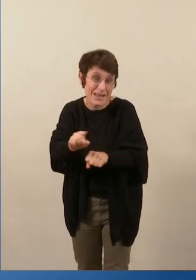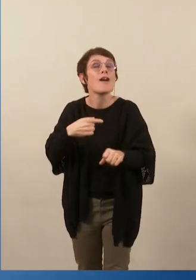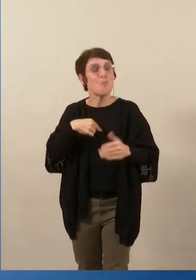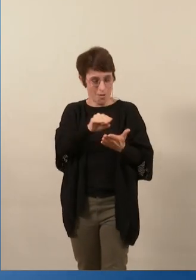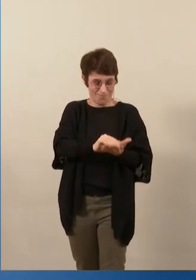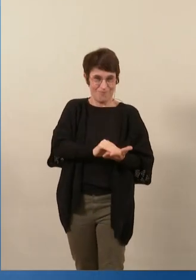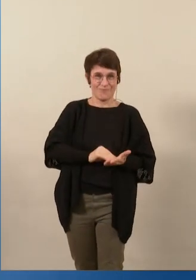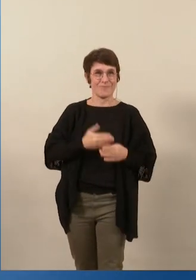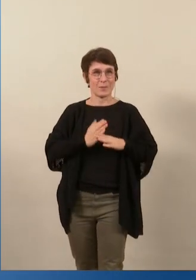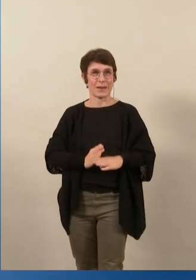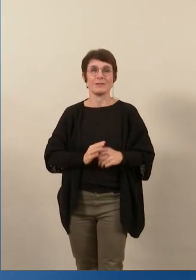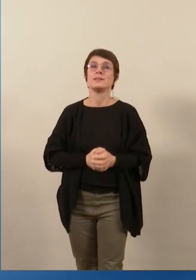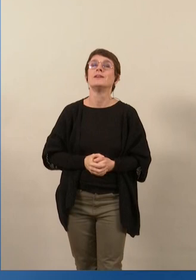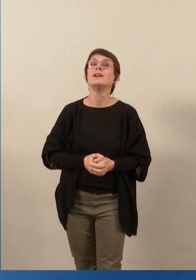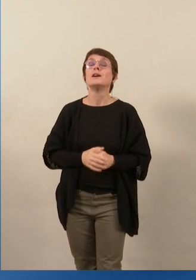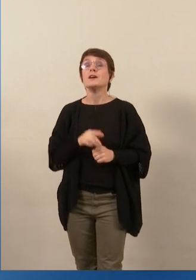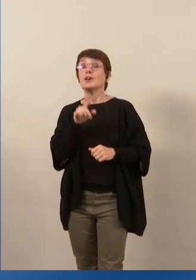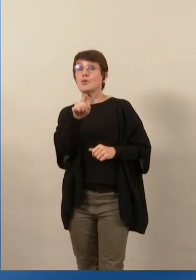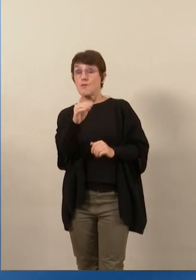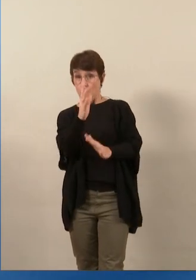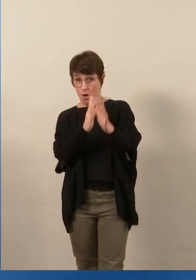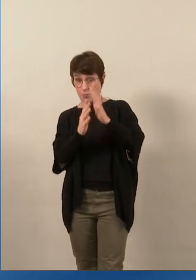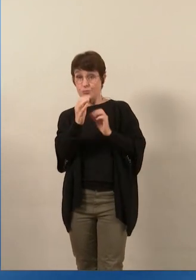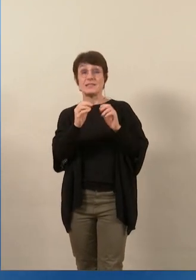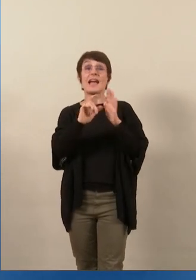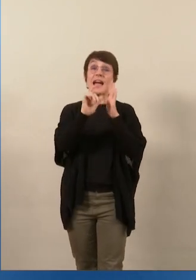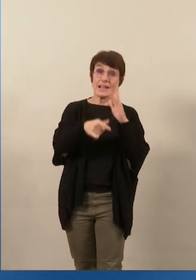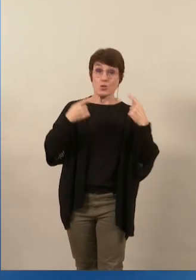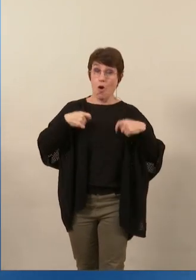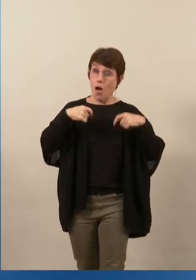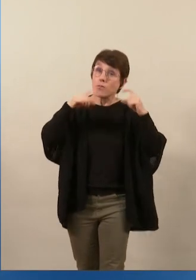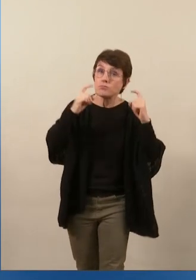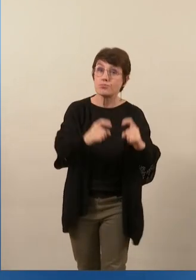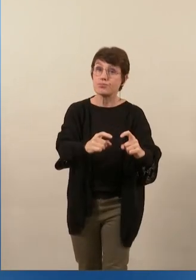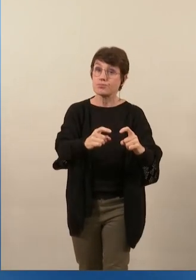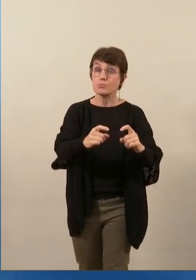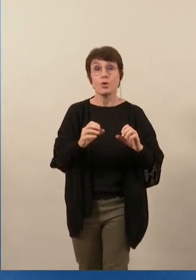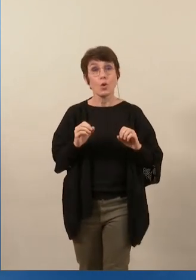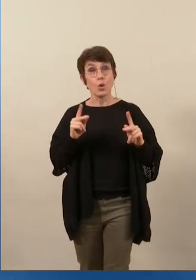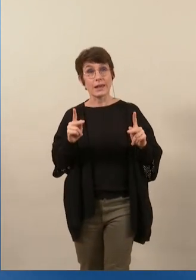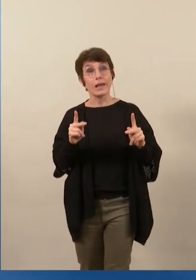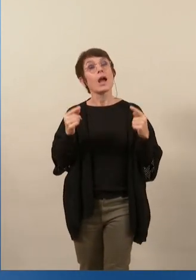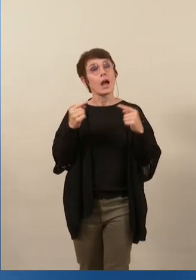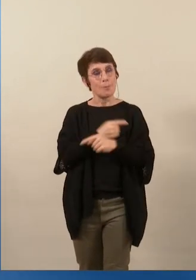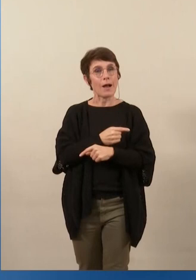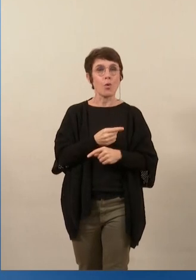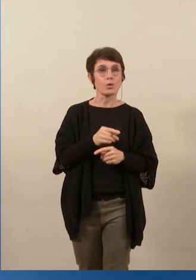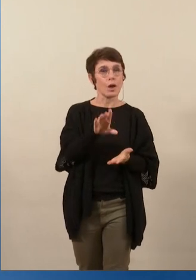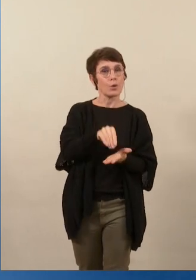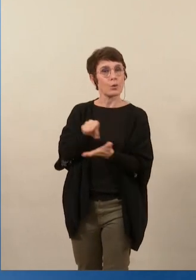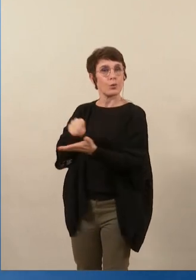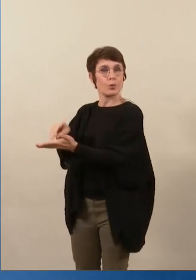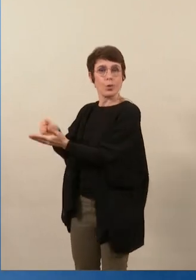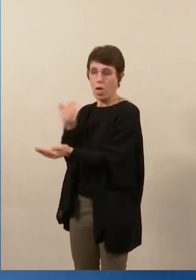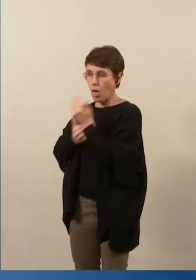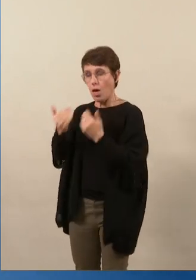des diminué les les factures de restaurant j'entends bien en tout cas cell des petits fours ont continué à augmenter et je vous